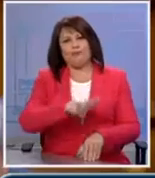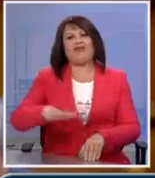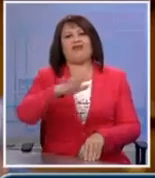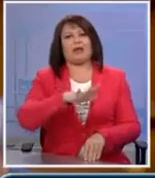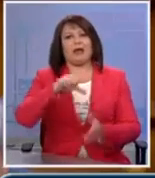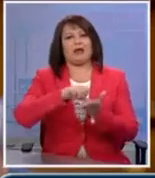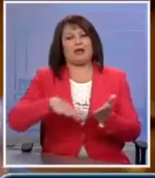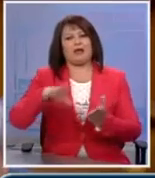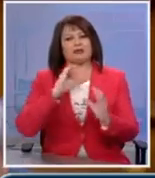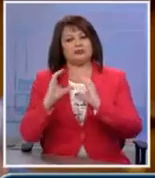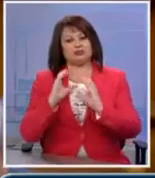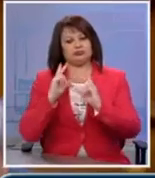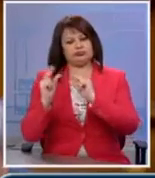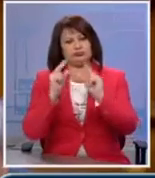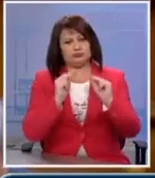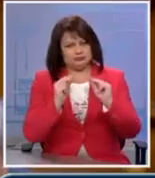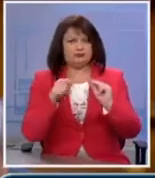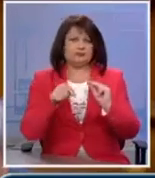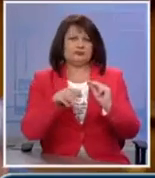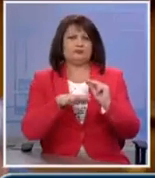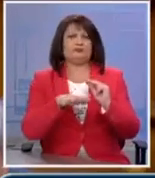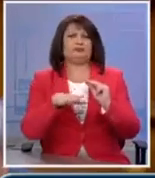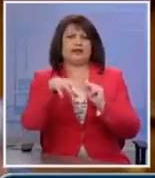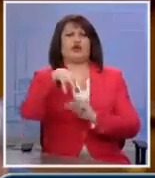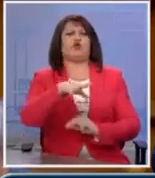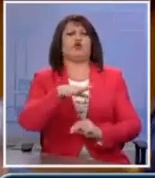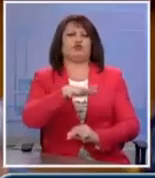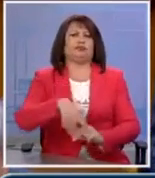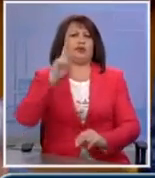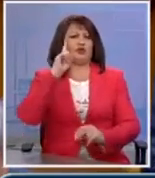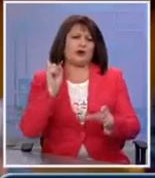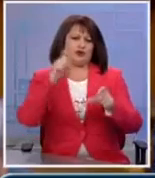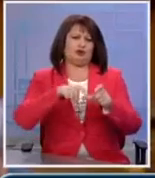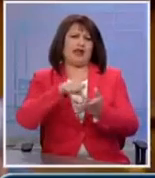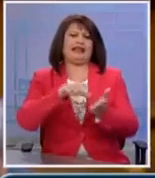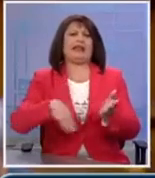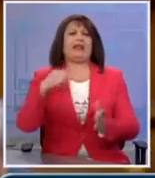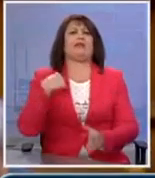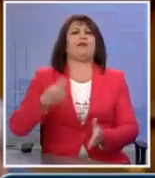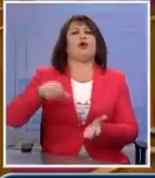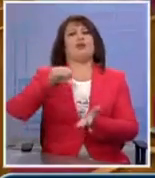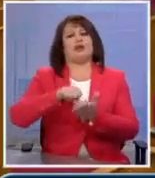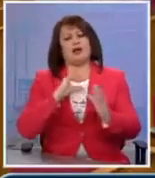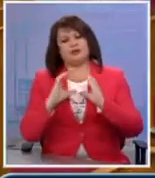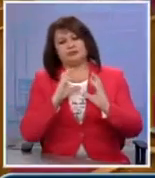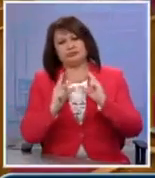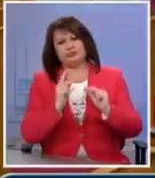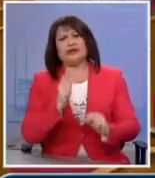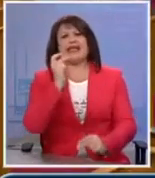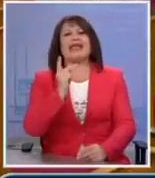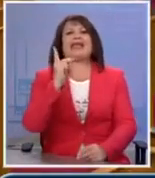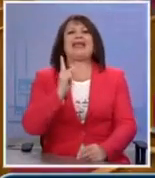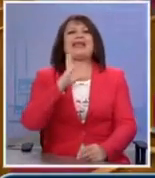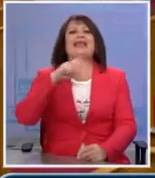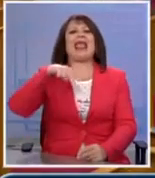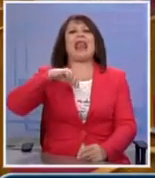Αττικής, στην οποία ανήκει, όπως γνωρίζετε, ο χώρος, σε συνεννόηση με το Δήμο Αθηναίων, το Κελπνό, στο οποίο